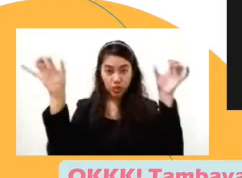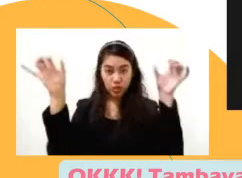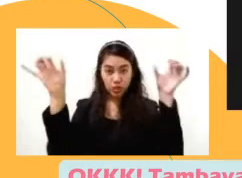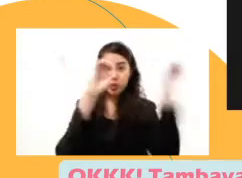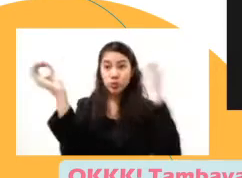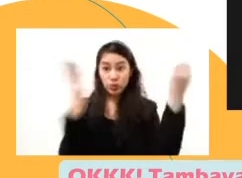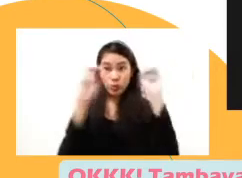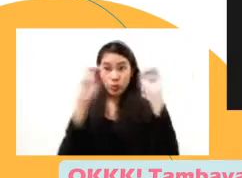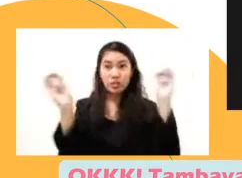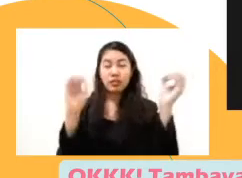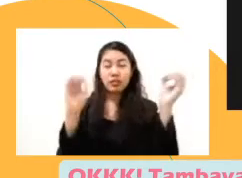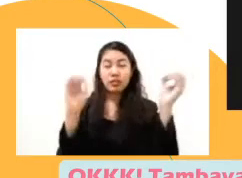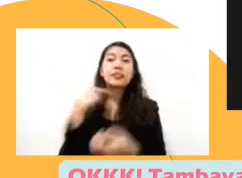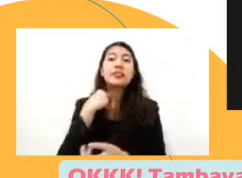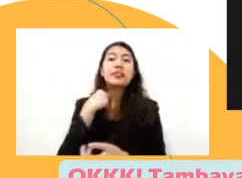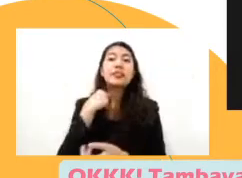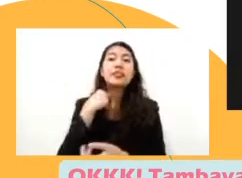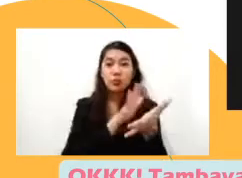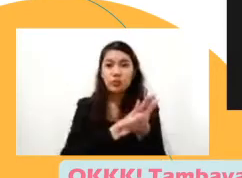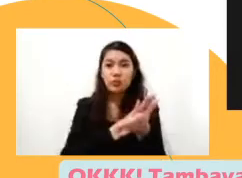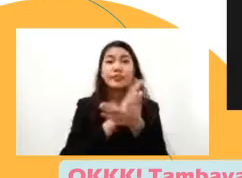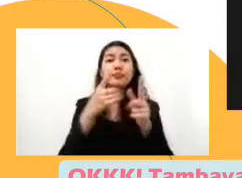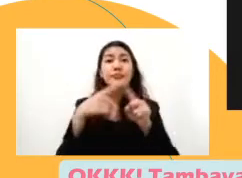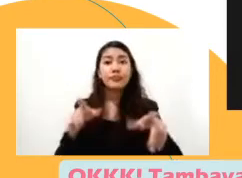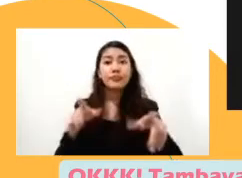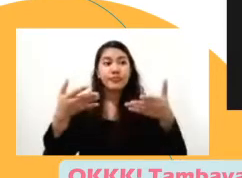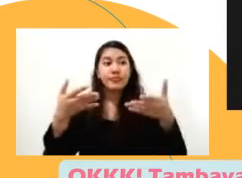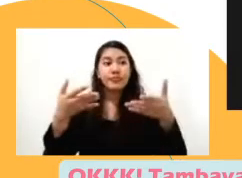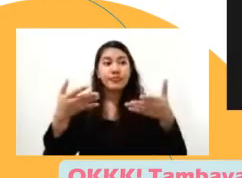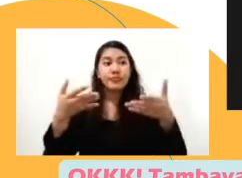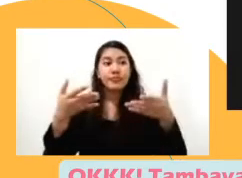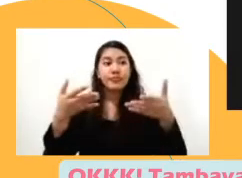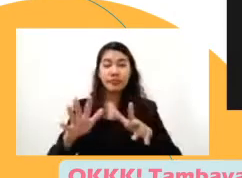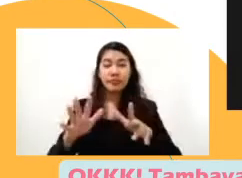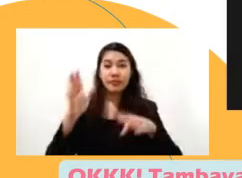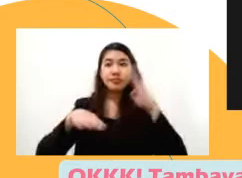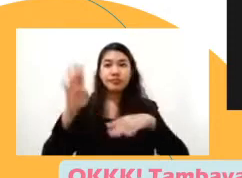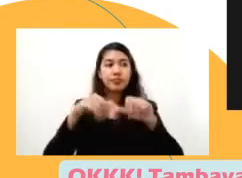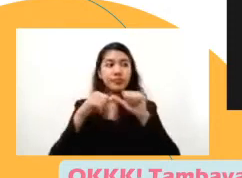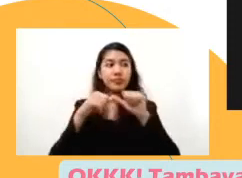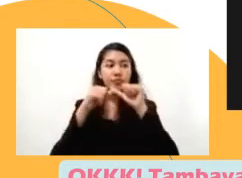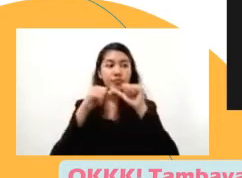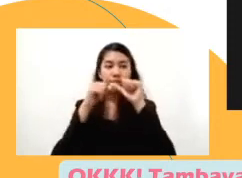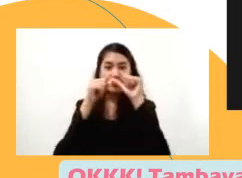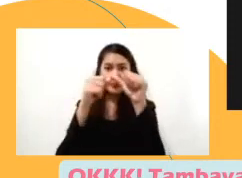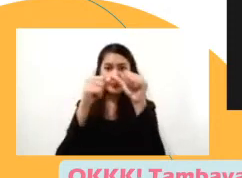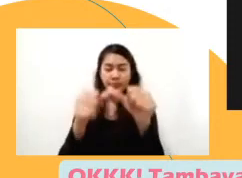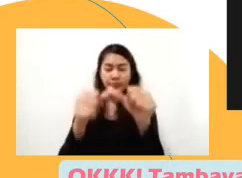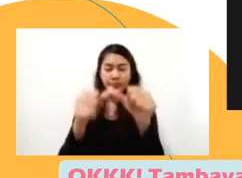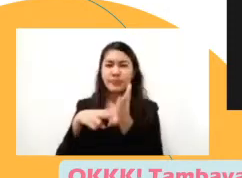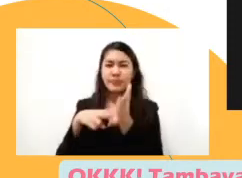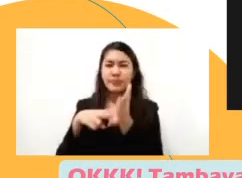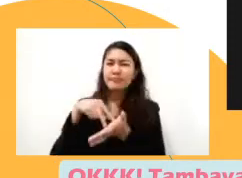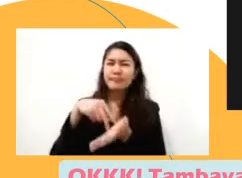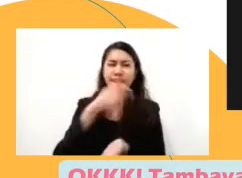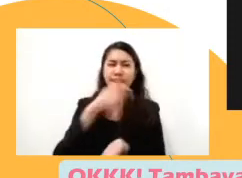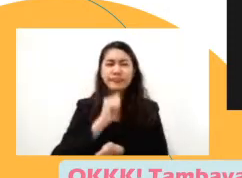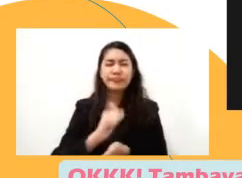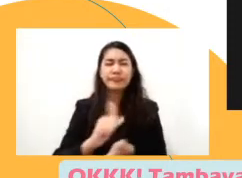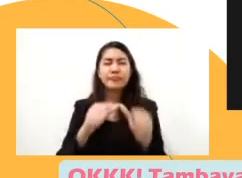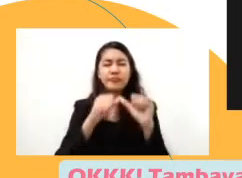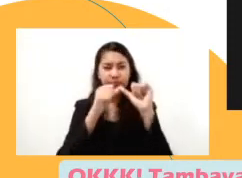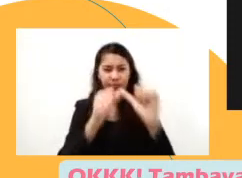so but then no, after the unos, tuloy-tuloy pa rin, no, bangon ulit. Ayan, yun yung napakaganda sa ating